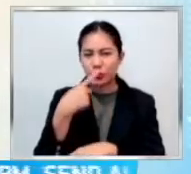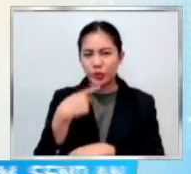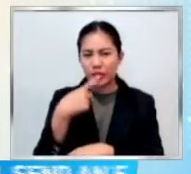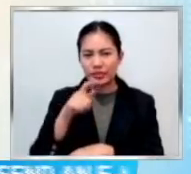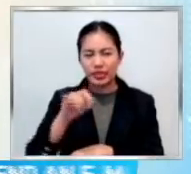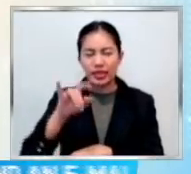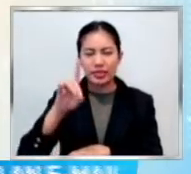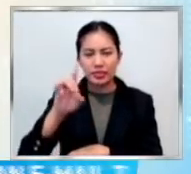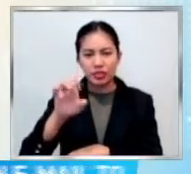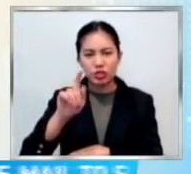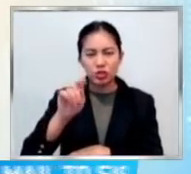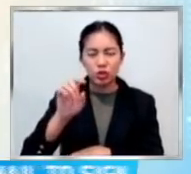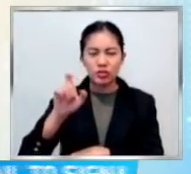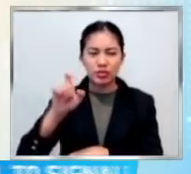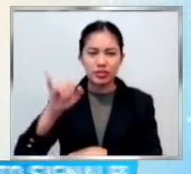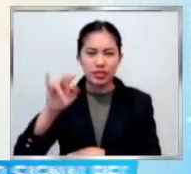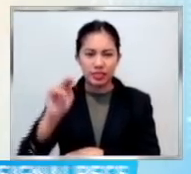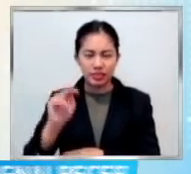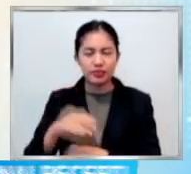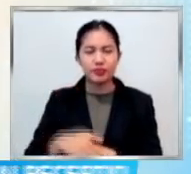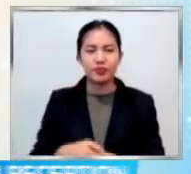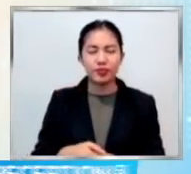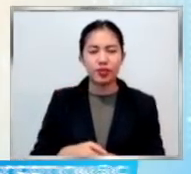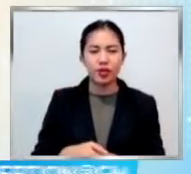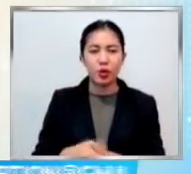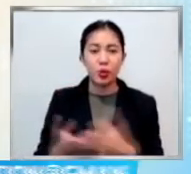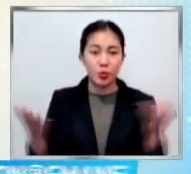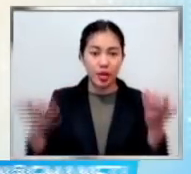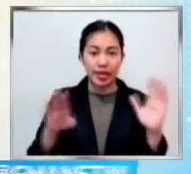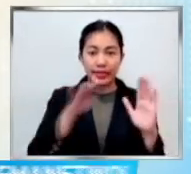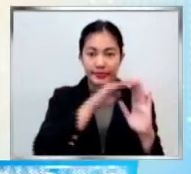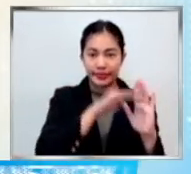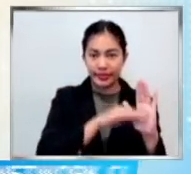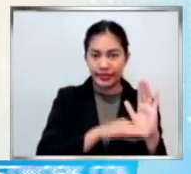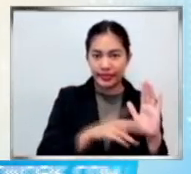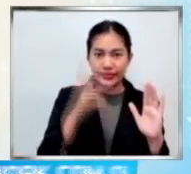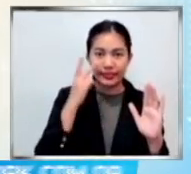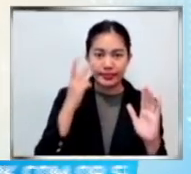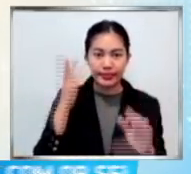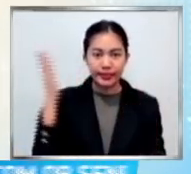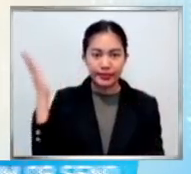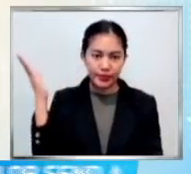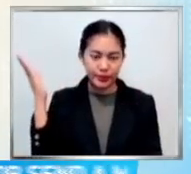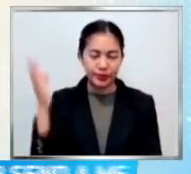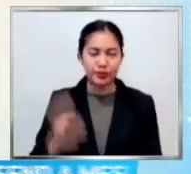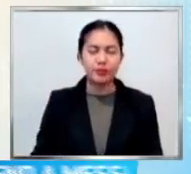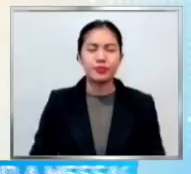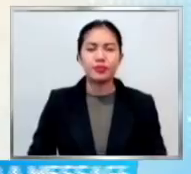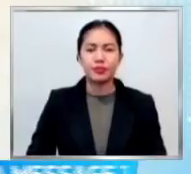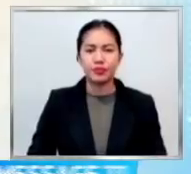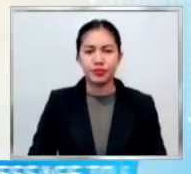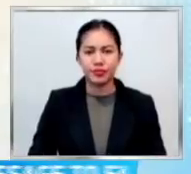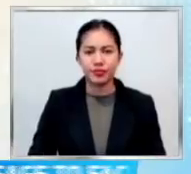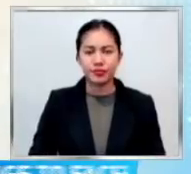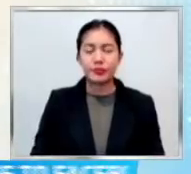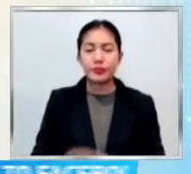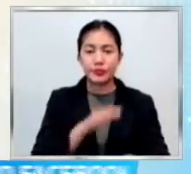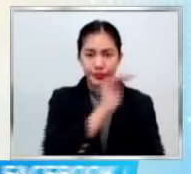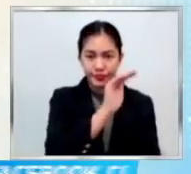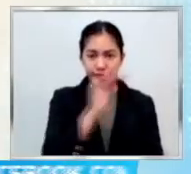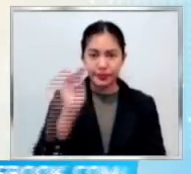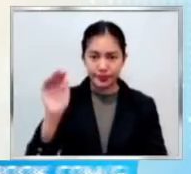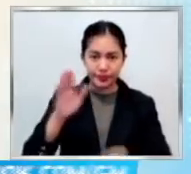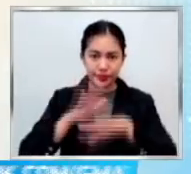Norte, Dumangkilas Bay sa Zamboanga del Sur at sa Lianga Bay sa Surigao del Sur. Paalala ng BFAR, hindi